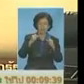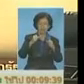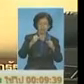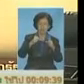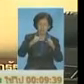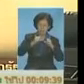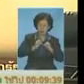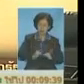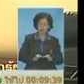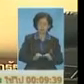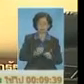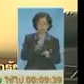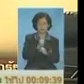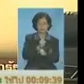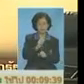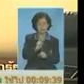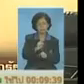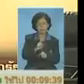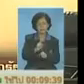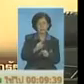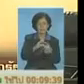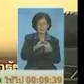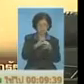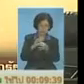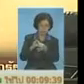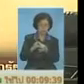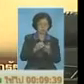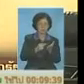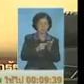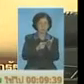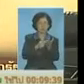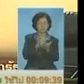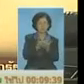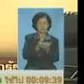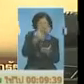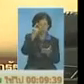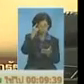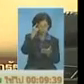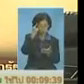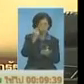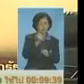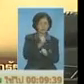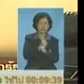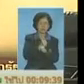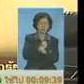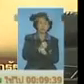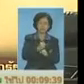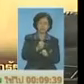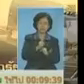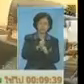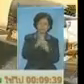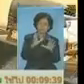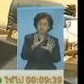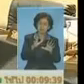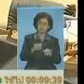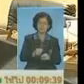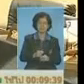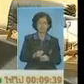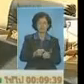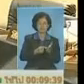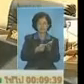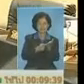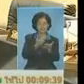ารณาหรือการดำเนินการใดๆที่เกี่ยวข้องกับการเสนอราคาครั้งใดรู้หรือมีพฤติการปรากฏชัดแจ้งว่าควรรู้ว่าการเสน